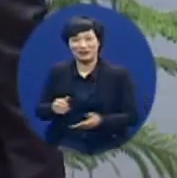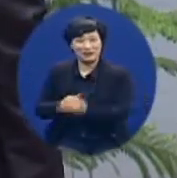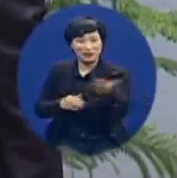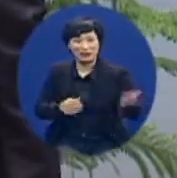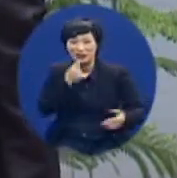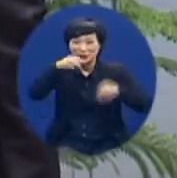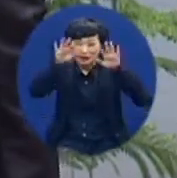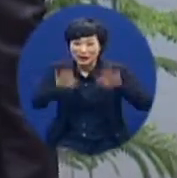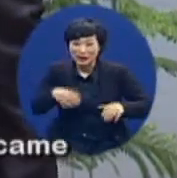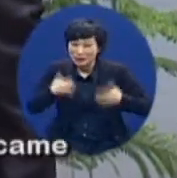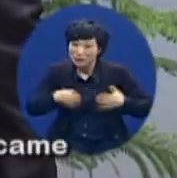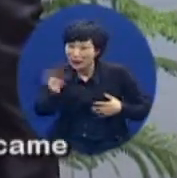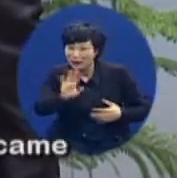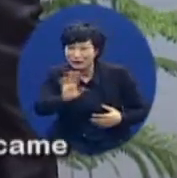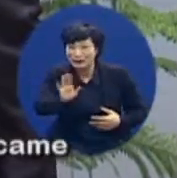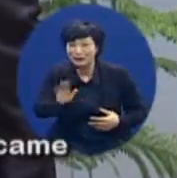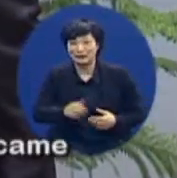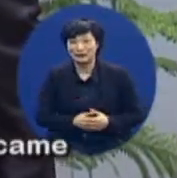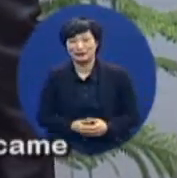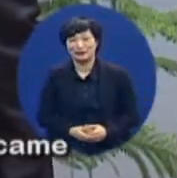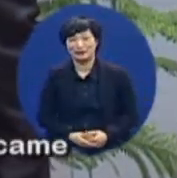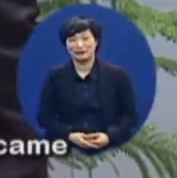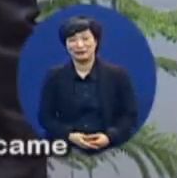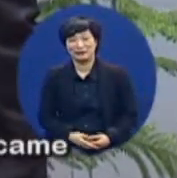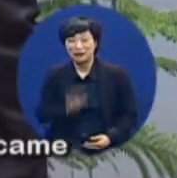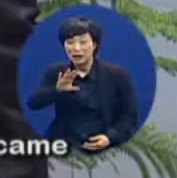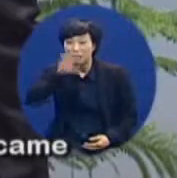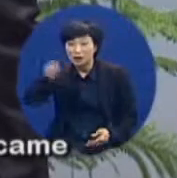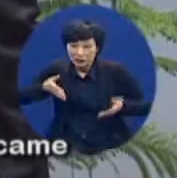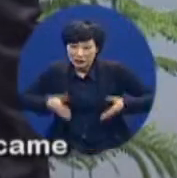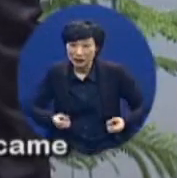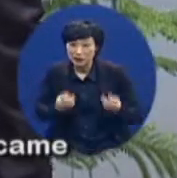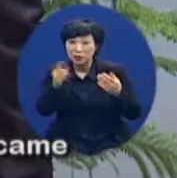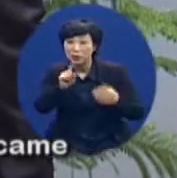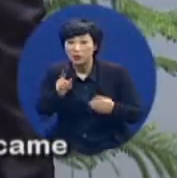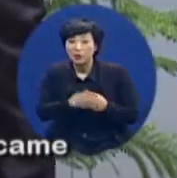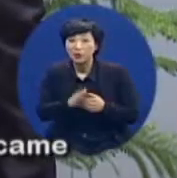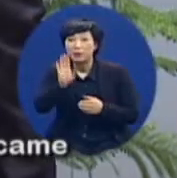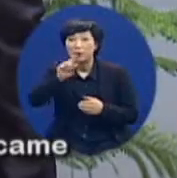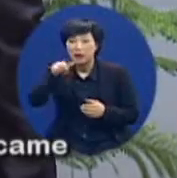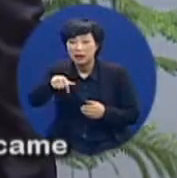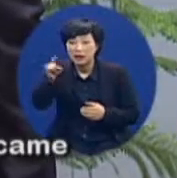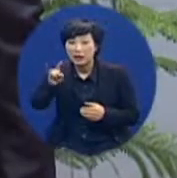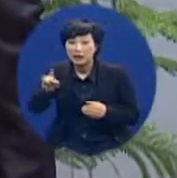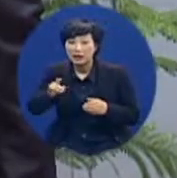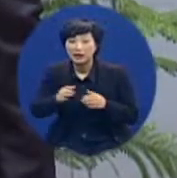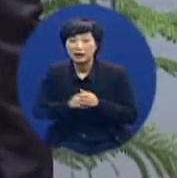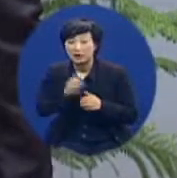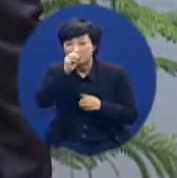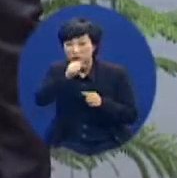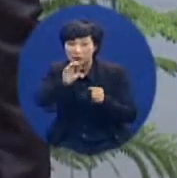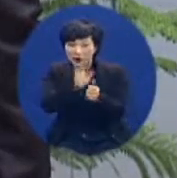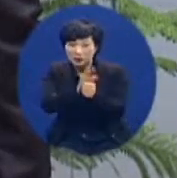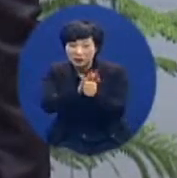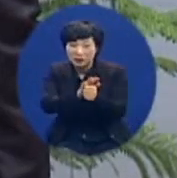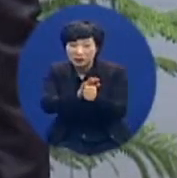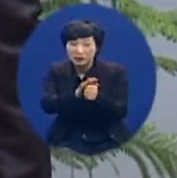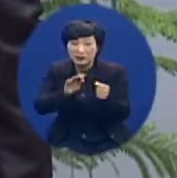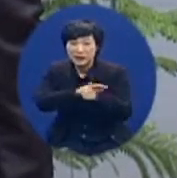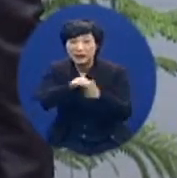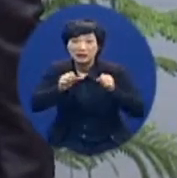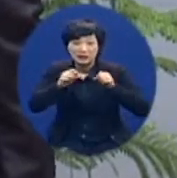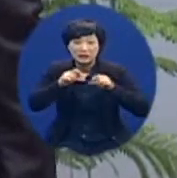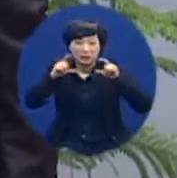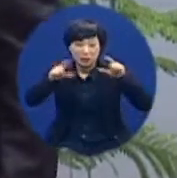기쁜게 아니야 기쁜게 아니야 성탄은 박의 주의를 선포하는 날이 아니야 아멘 산타가 등장하는 날이